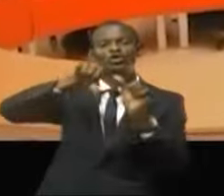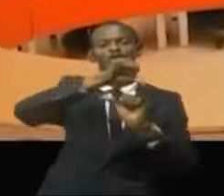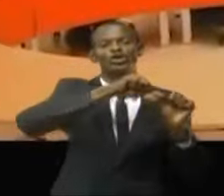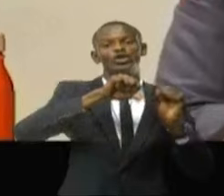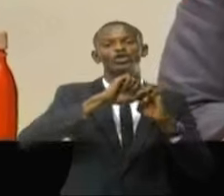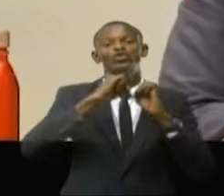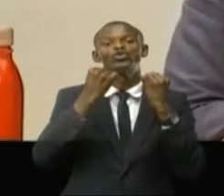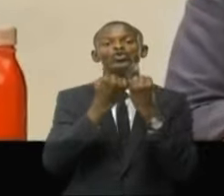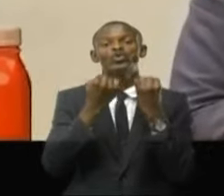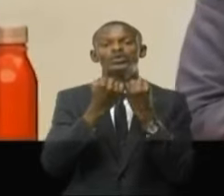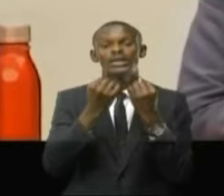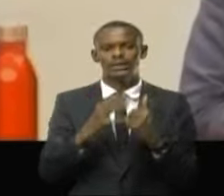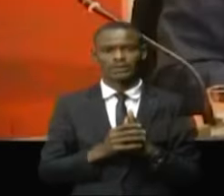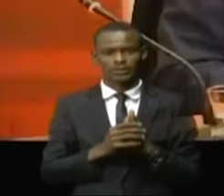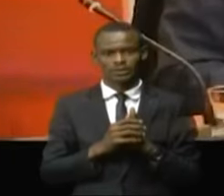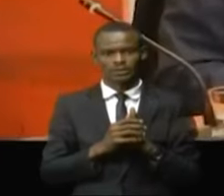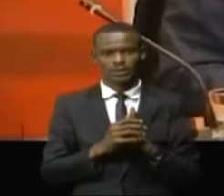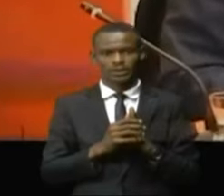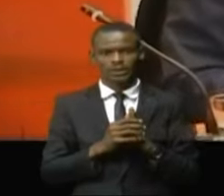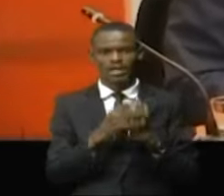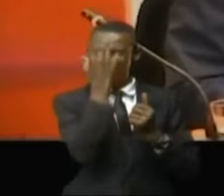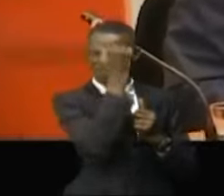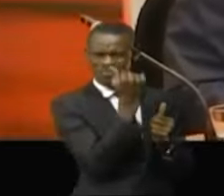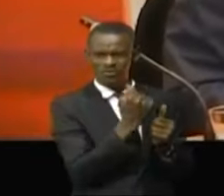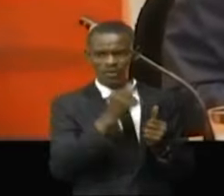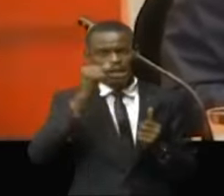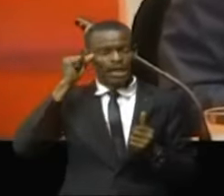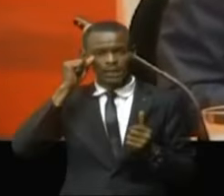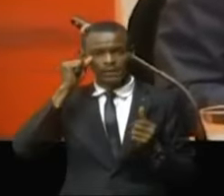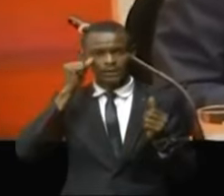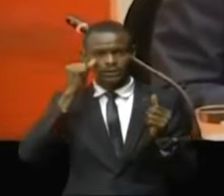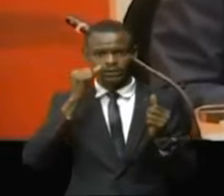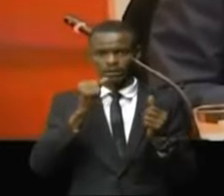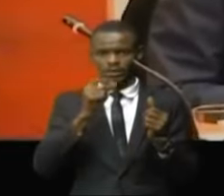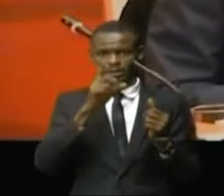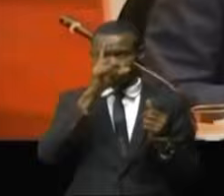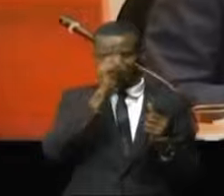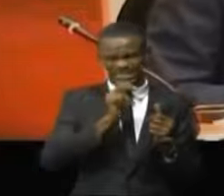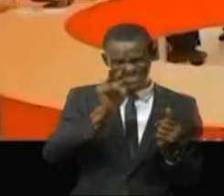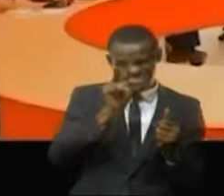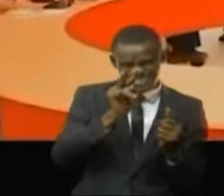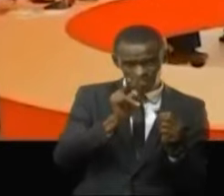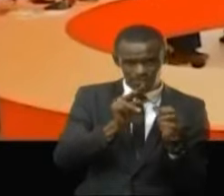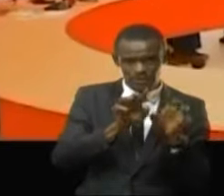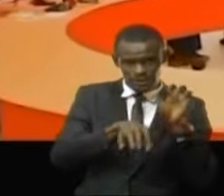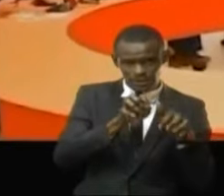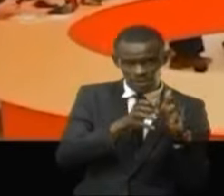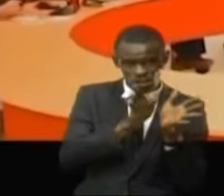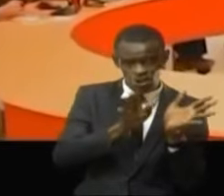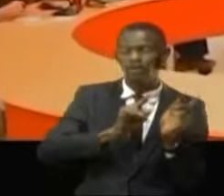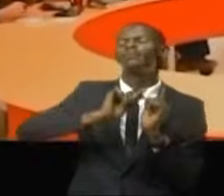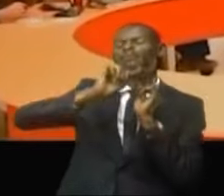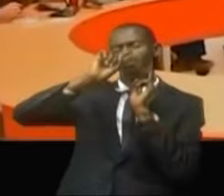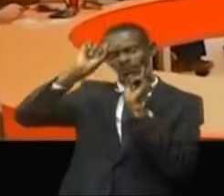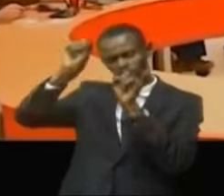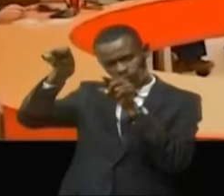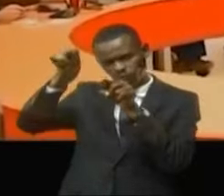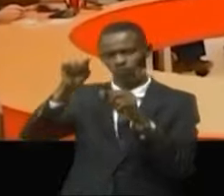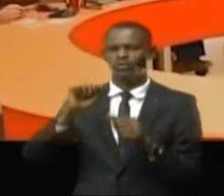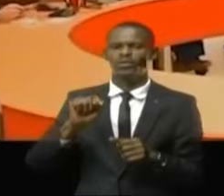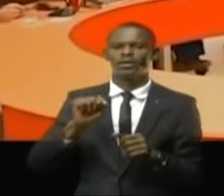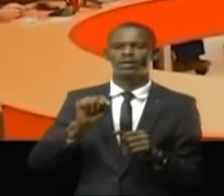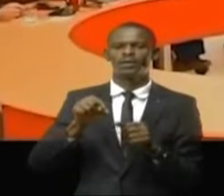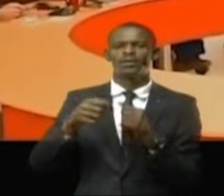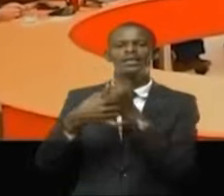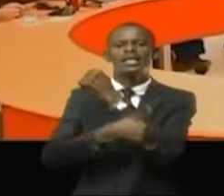du Sud et Asie, le secrétaire général de l'UDPS et vice-président de cette organisation politique internationale Zone Afrique a